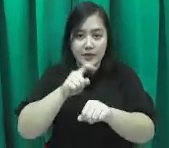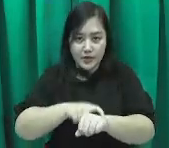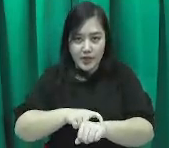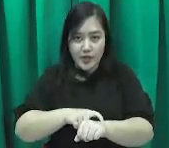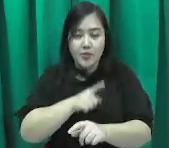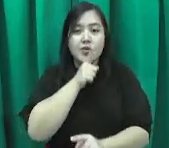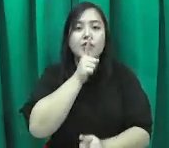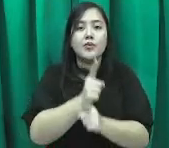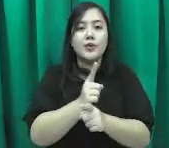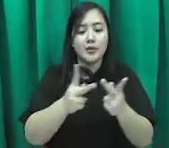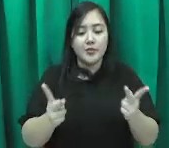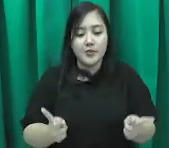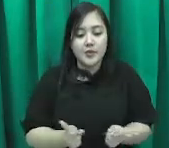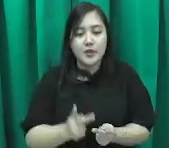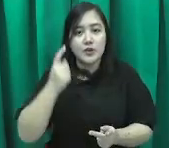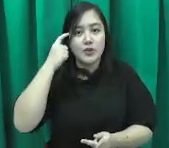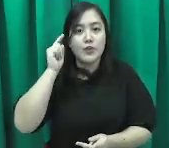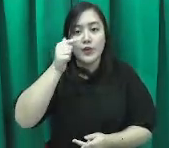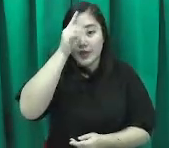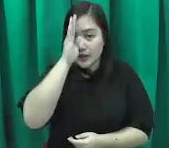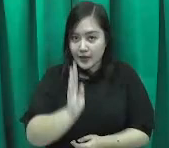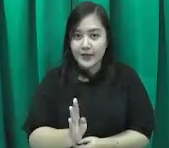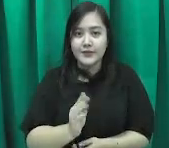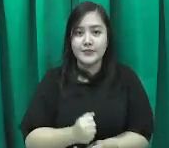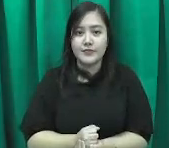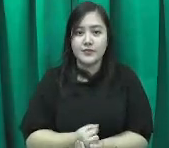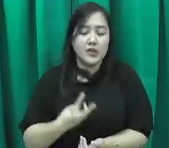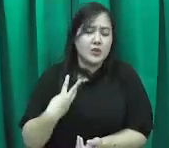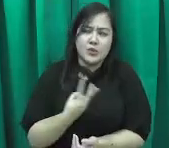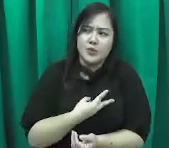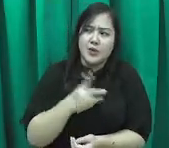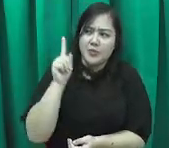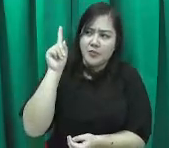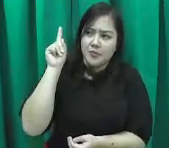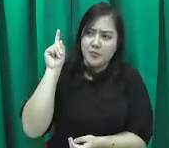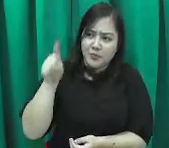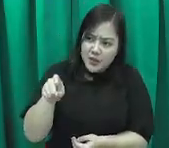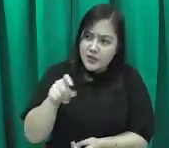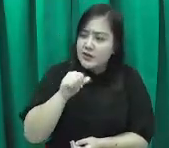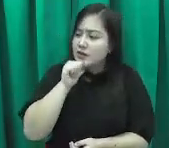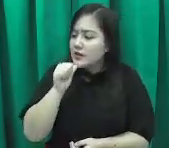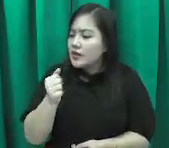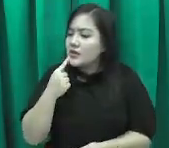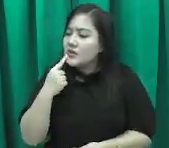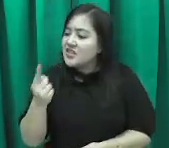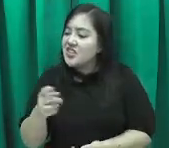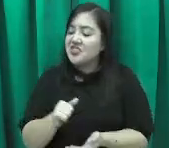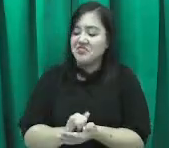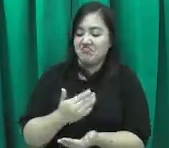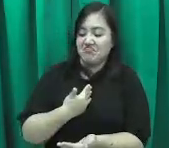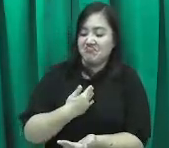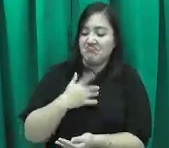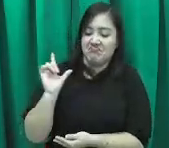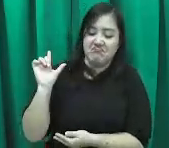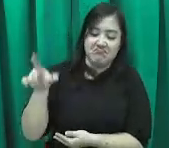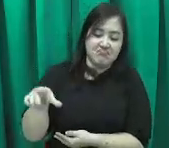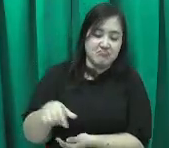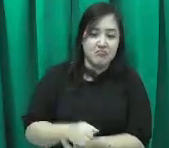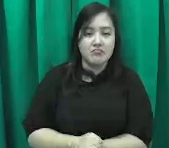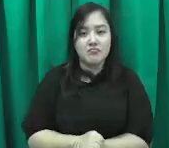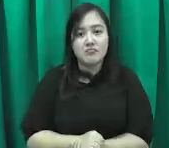place para sa Panginoon. Hindi po natin pwedeng sabihin na, late na ako. Hindi na talaga, hindi ko na kayang